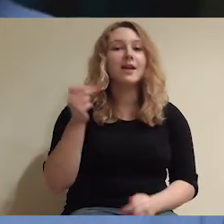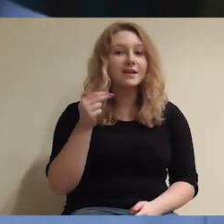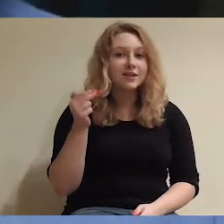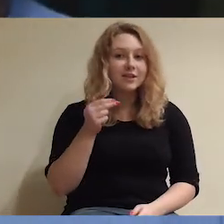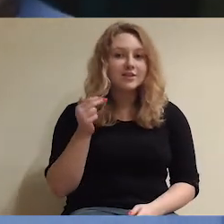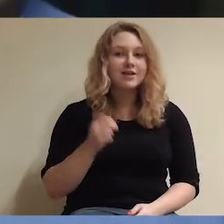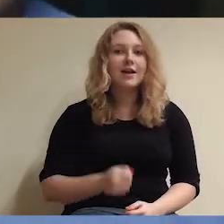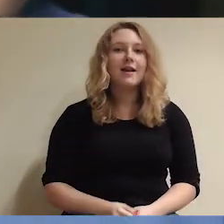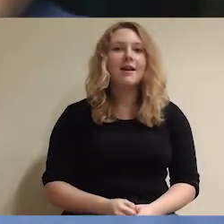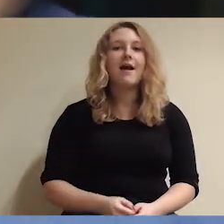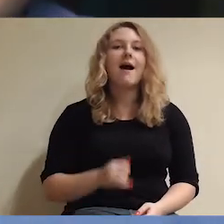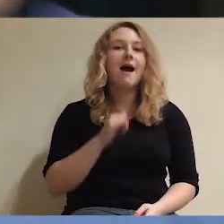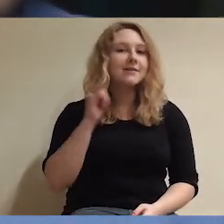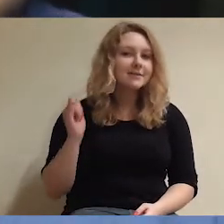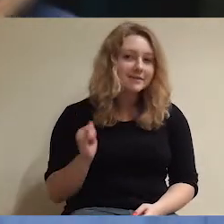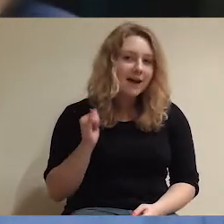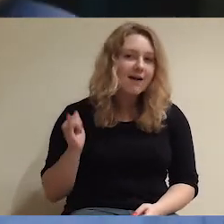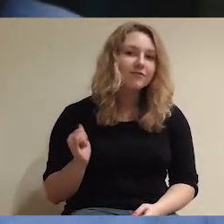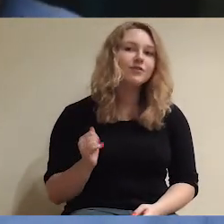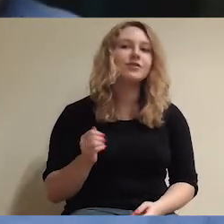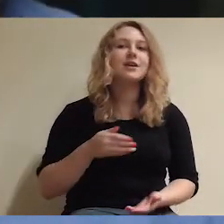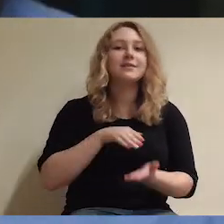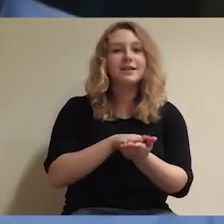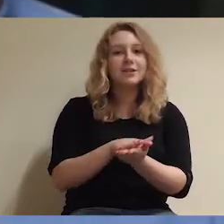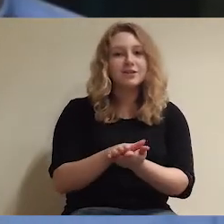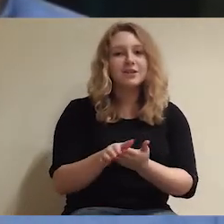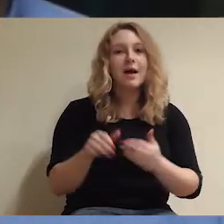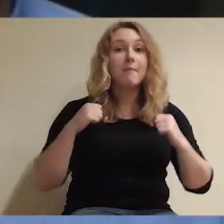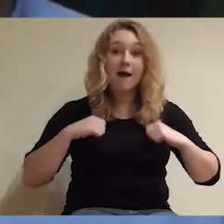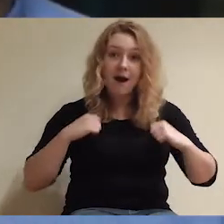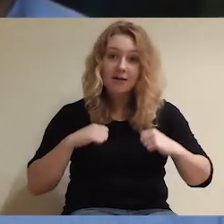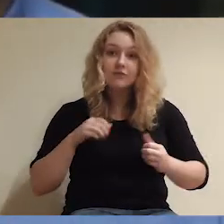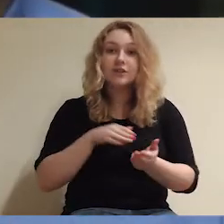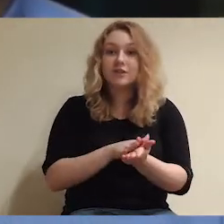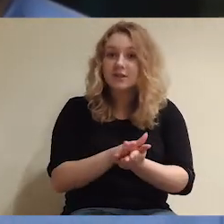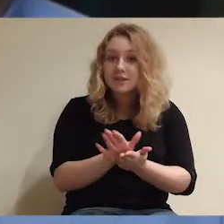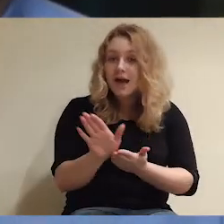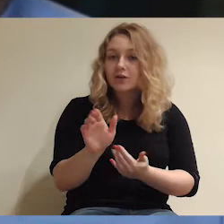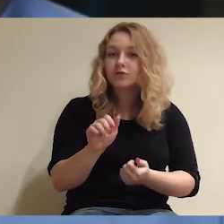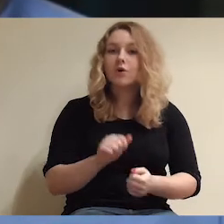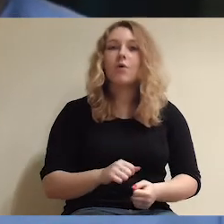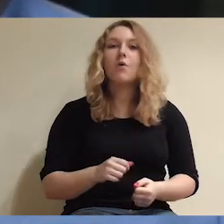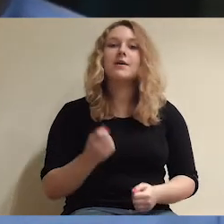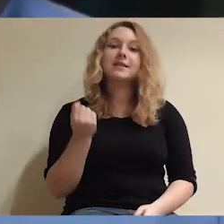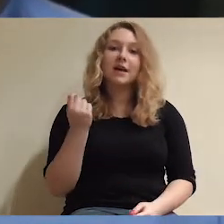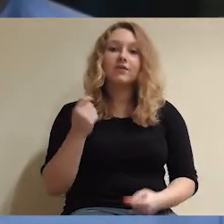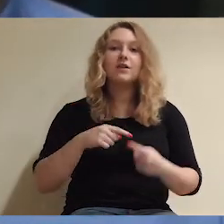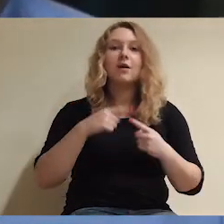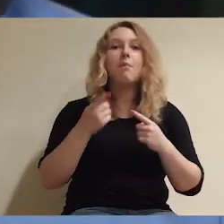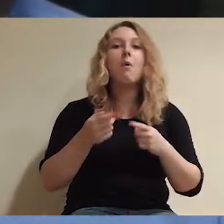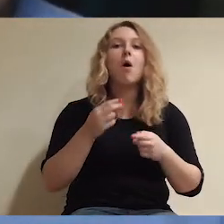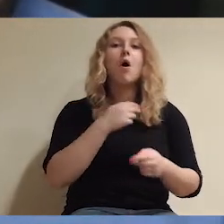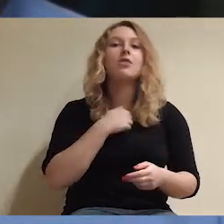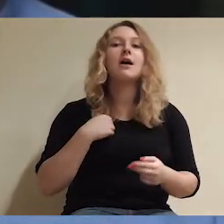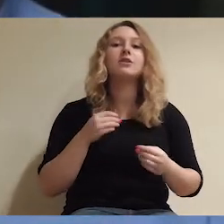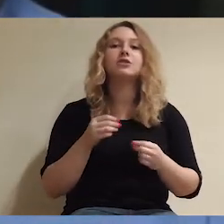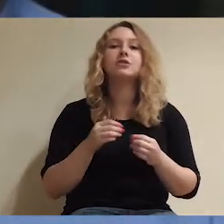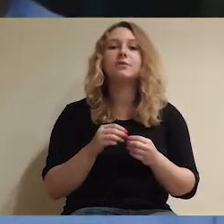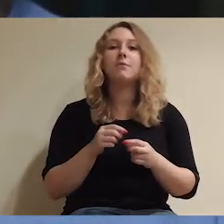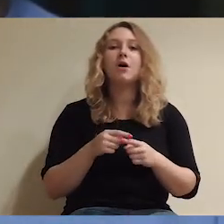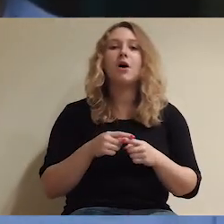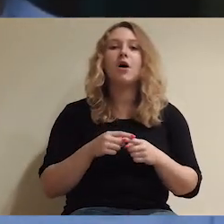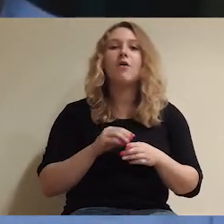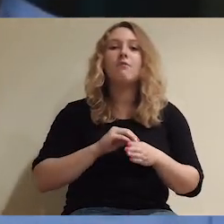zaczynamy tę medytację, wtedy dzisiaj Adwent się zaczął, więc za chwilę po naszym wprowadzeniu, na którym witamy, do którego